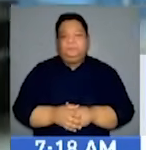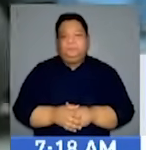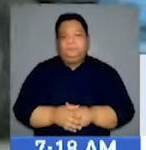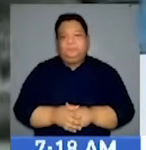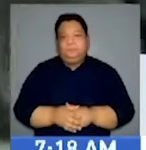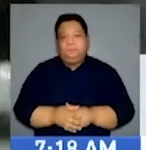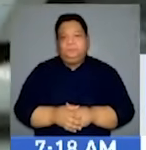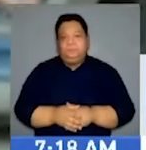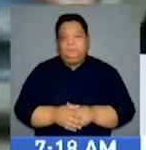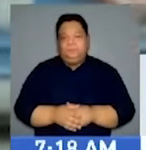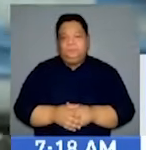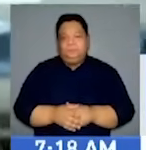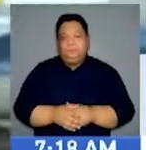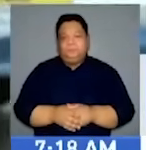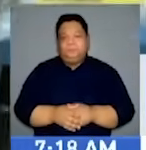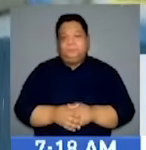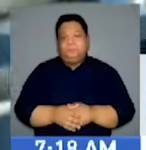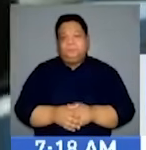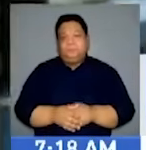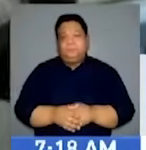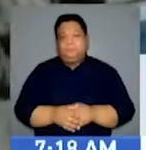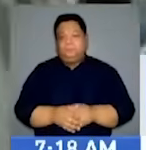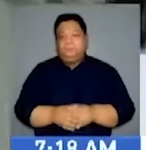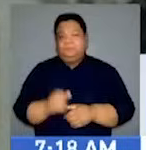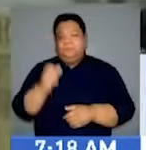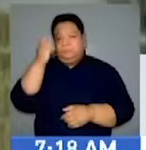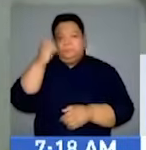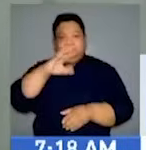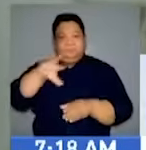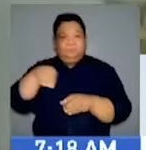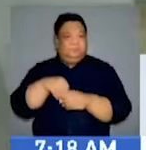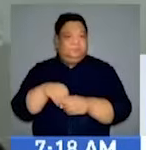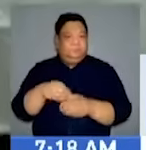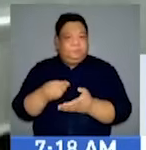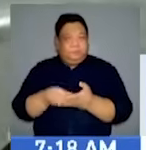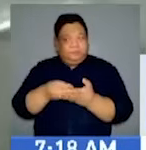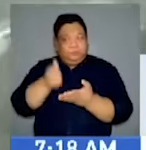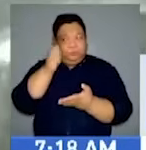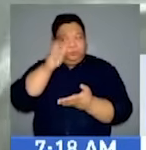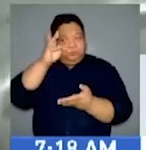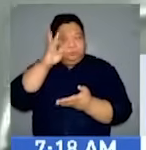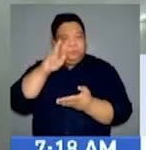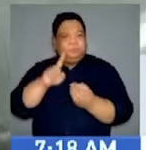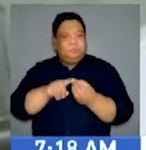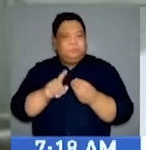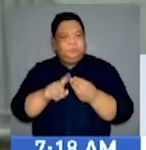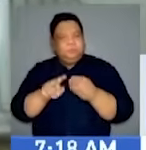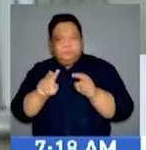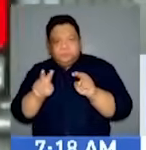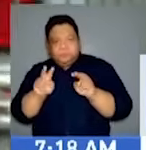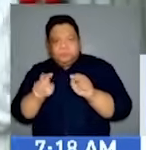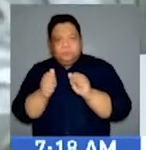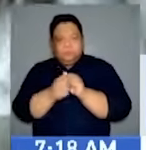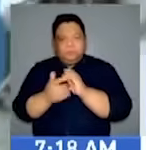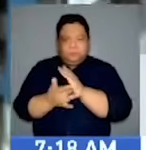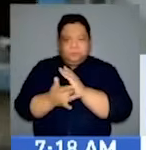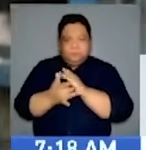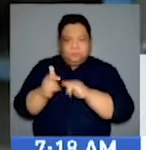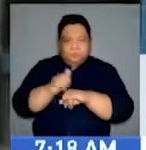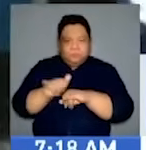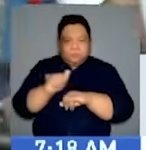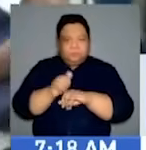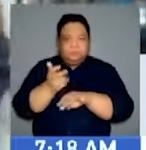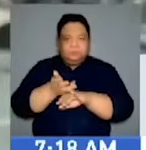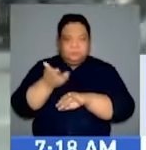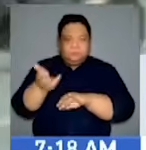Maris, kasama rin sa financial literacy yung pagiging listo pagdating sa mga digital fraud at mga scam. At dun sa survey,